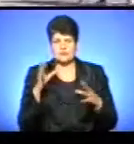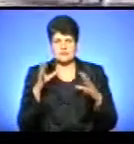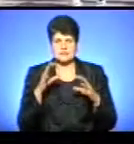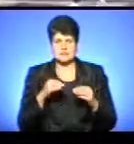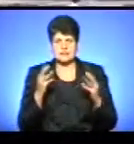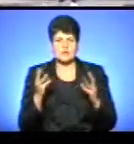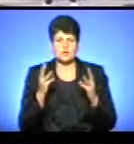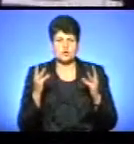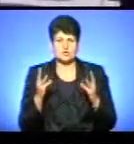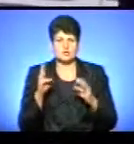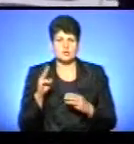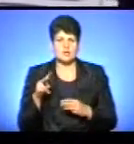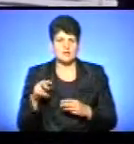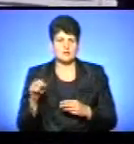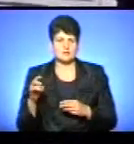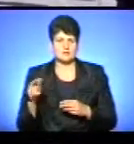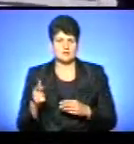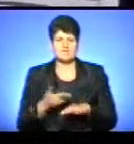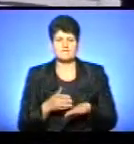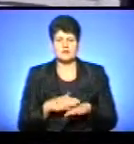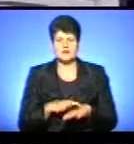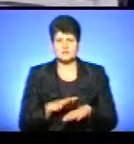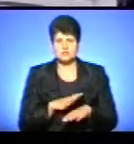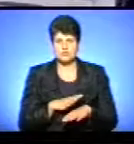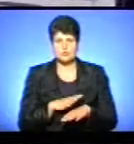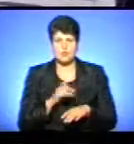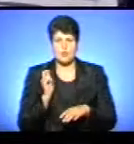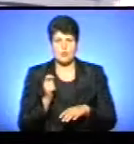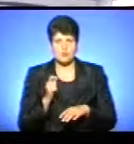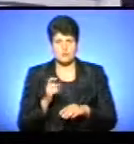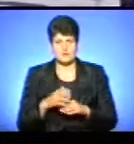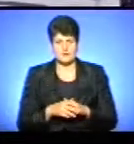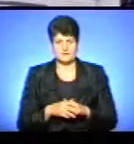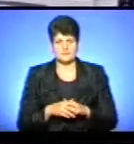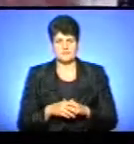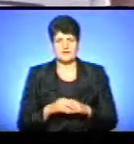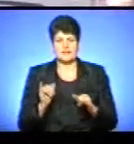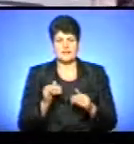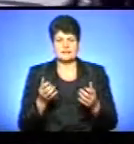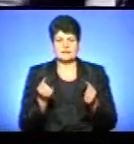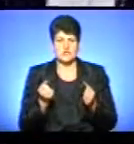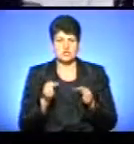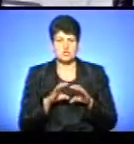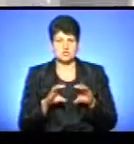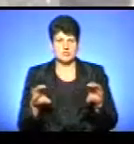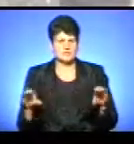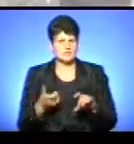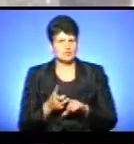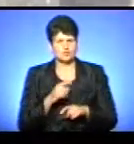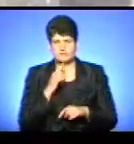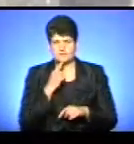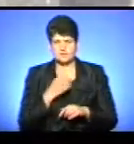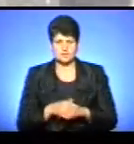гасити пожежу шлангом. Найважче, напевно, було молотком цим бити і тримати шланг, він дуже важкий був. На